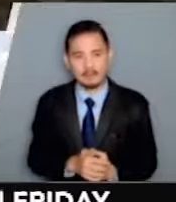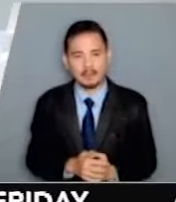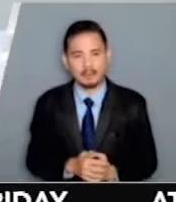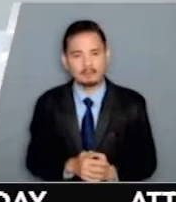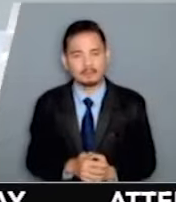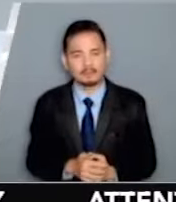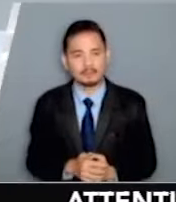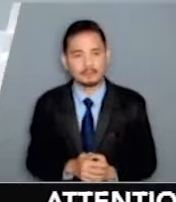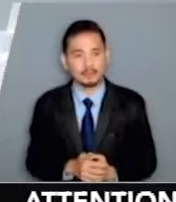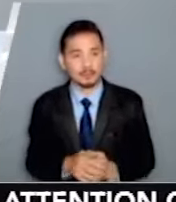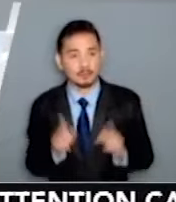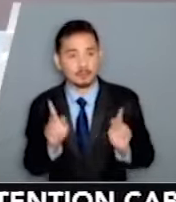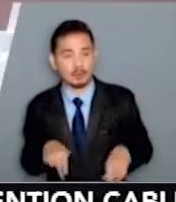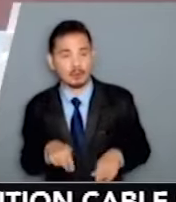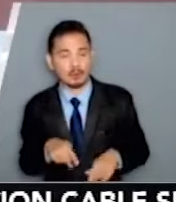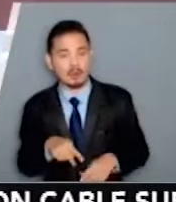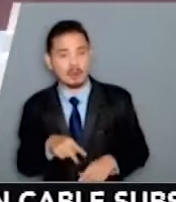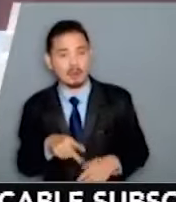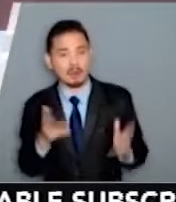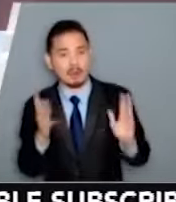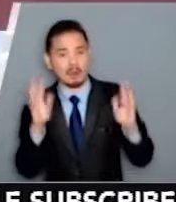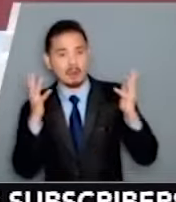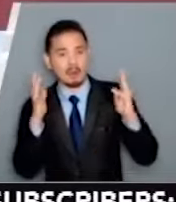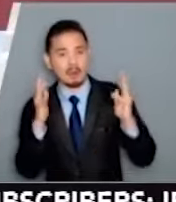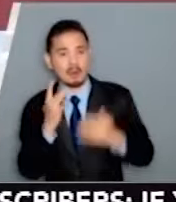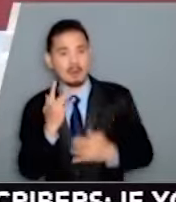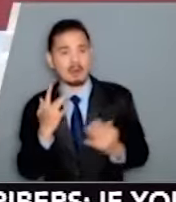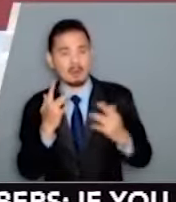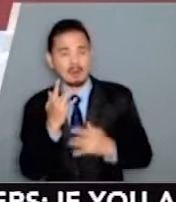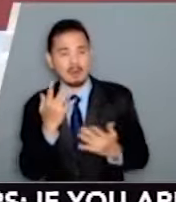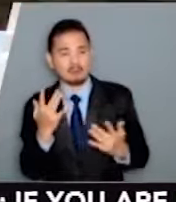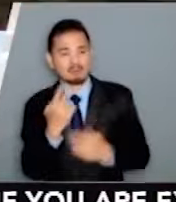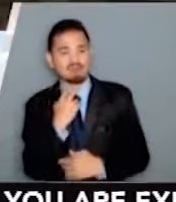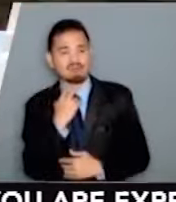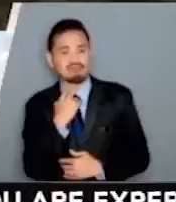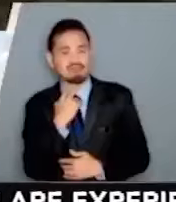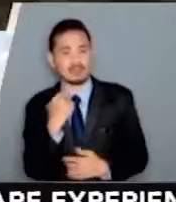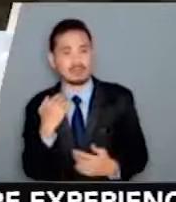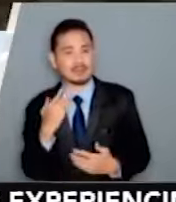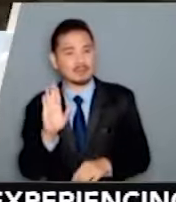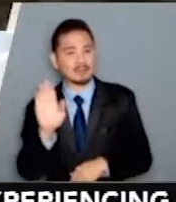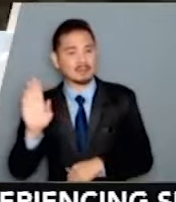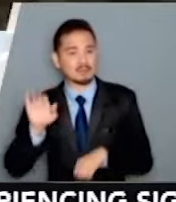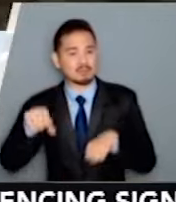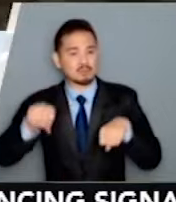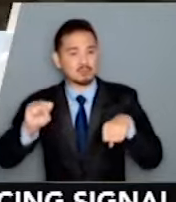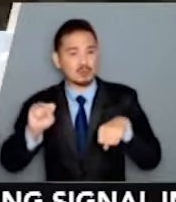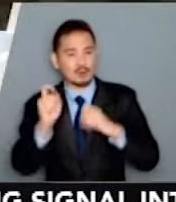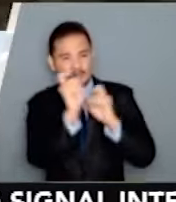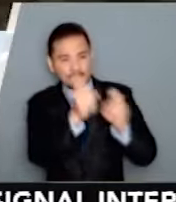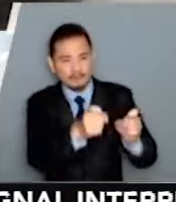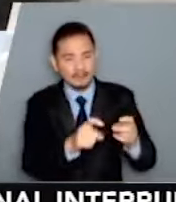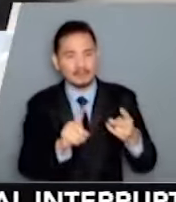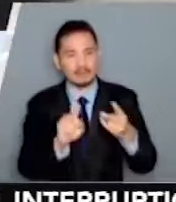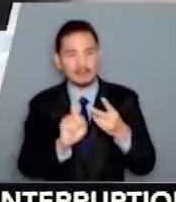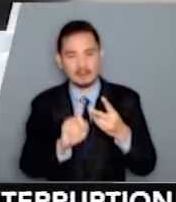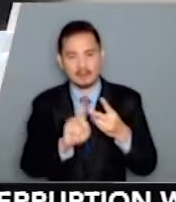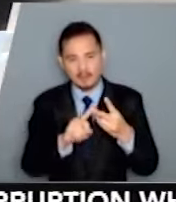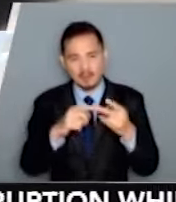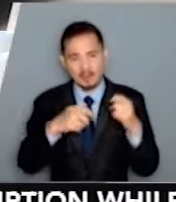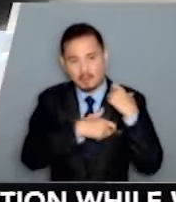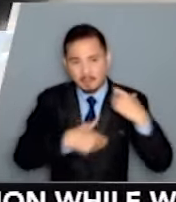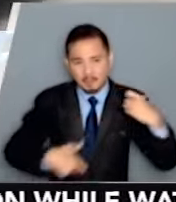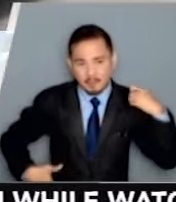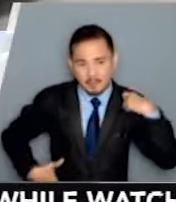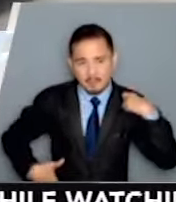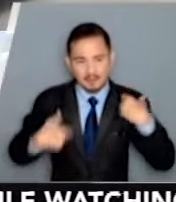biktima kung di ibigay yung kanyang motor na color red kasama na yung dala niya na sling bag. Laman ng